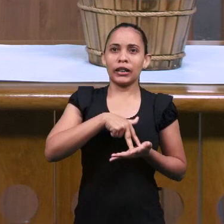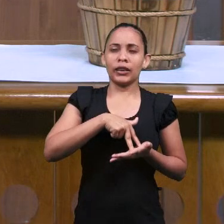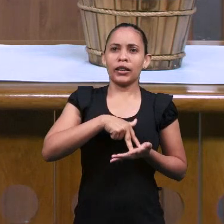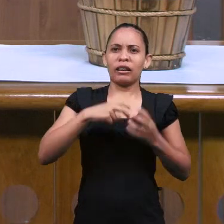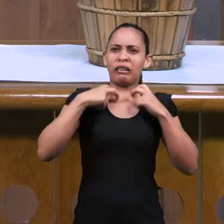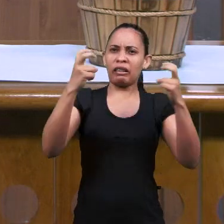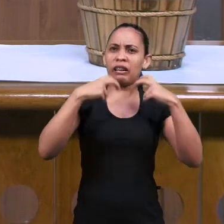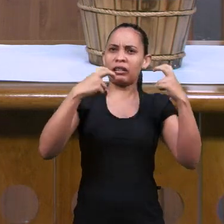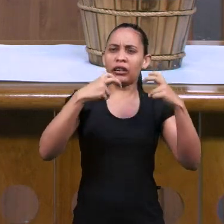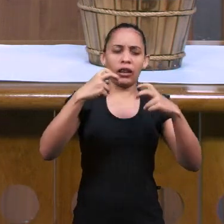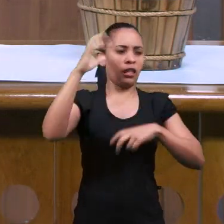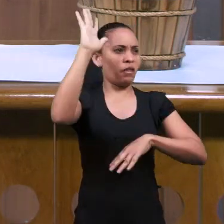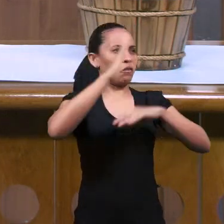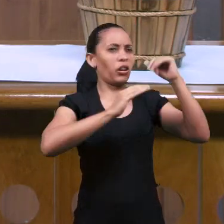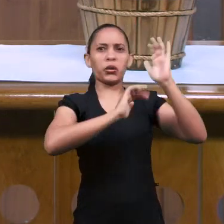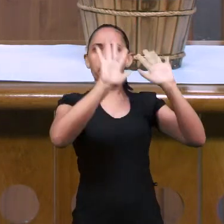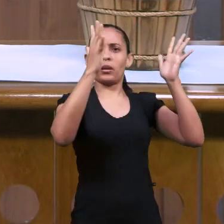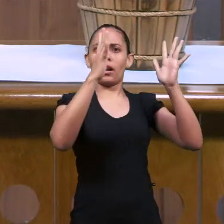bras ici. »